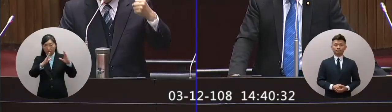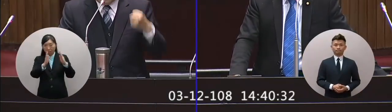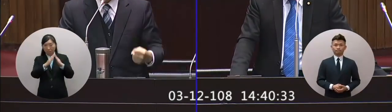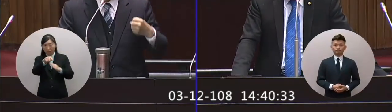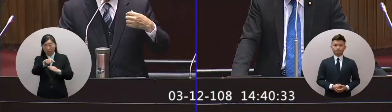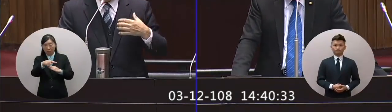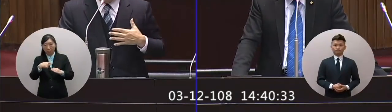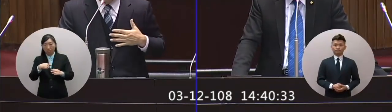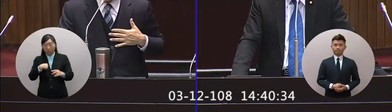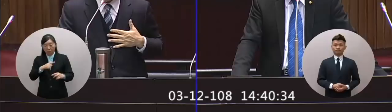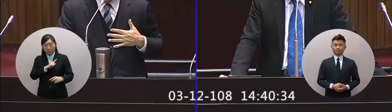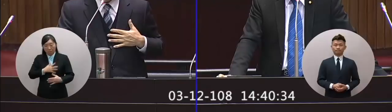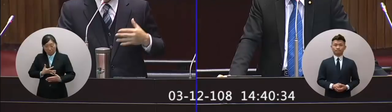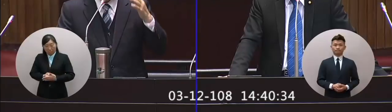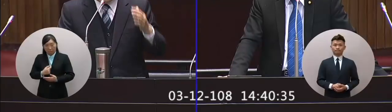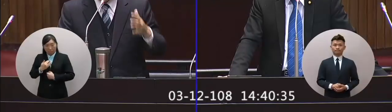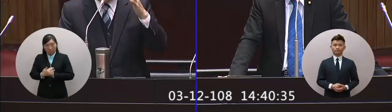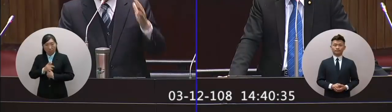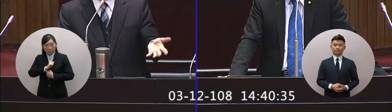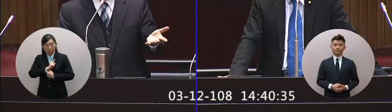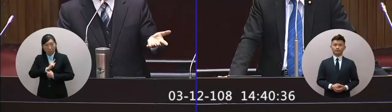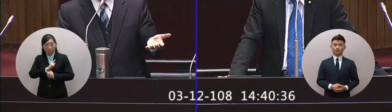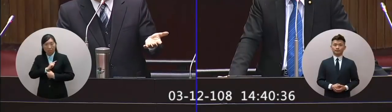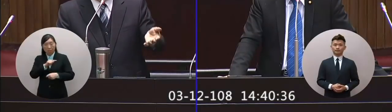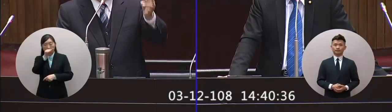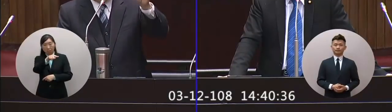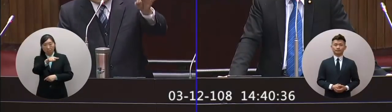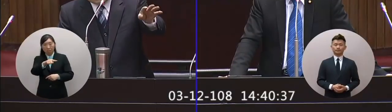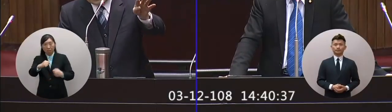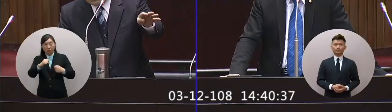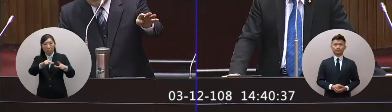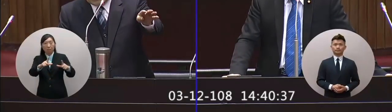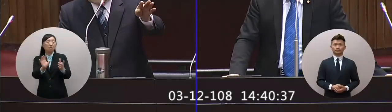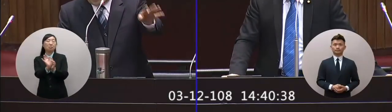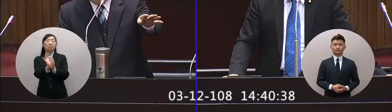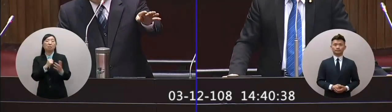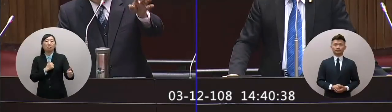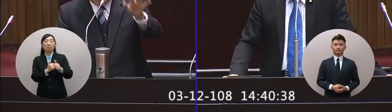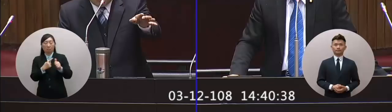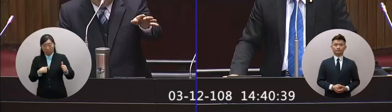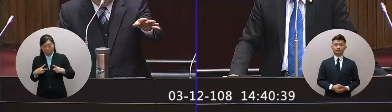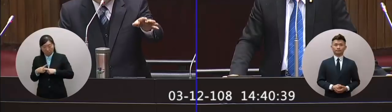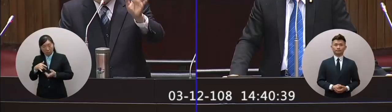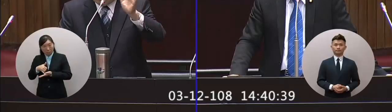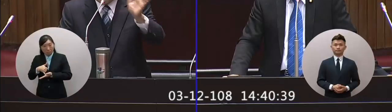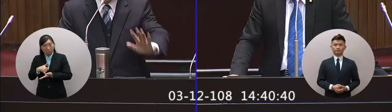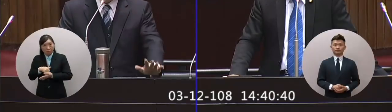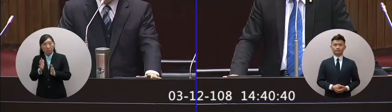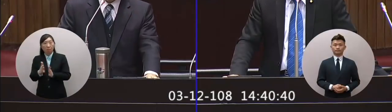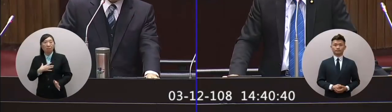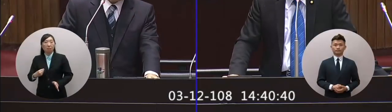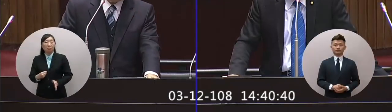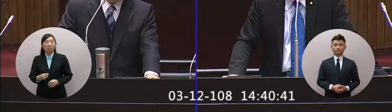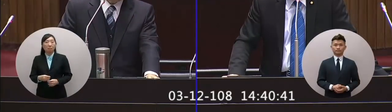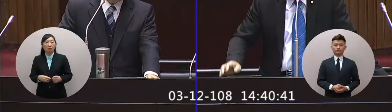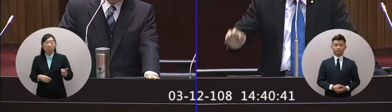有决心捍卫自己，再强再大的国家，其实侵犯小国弱国都